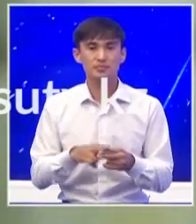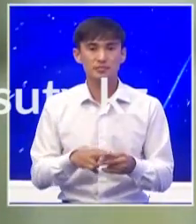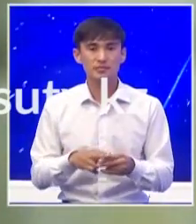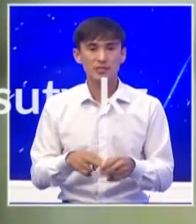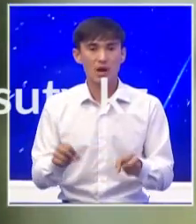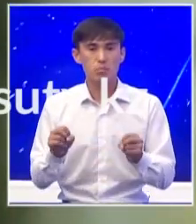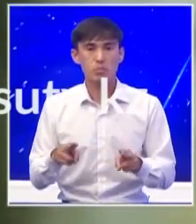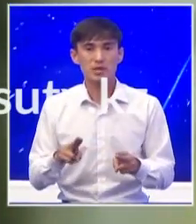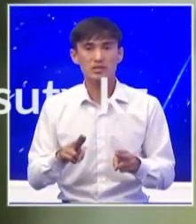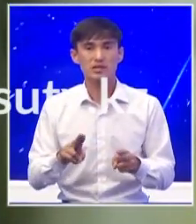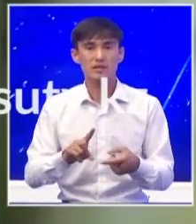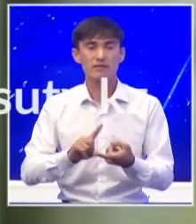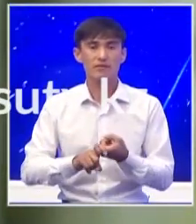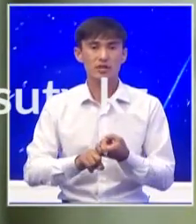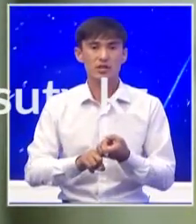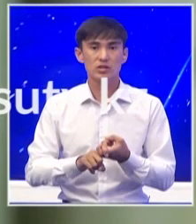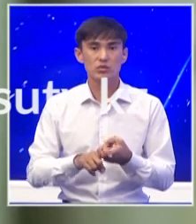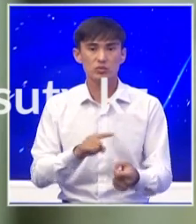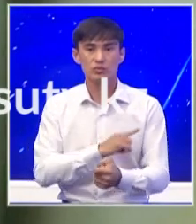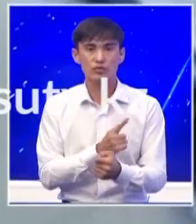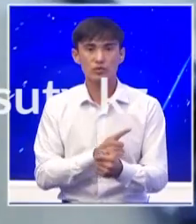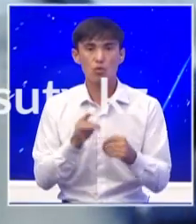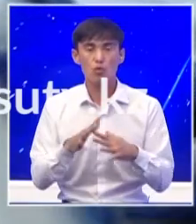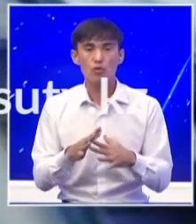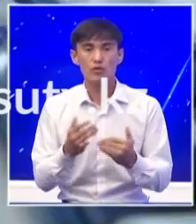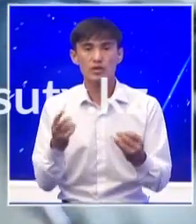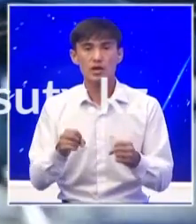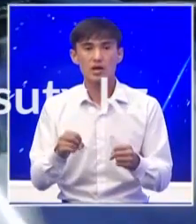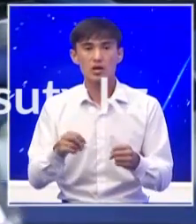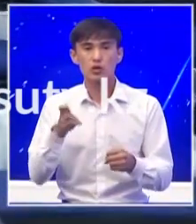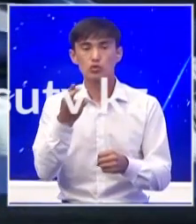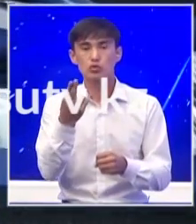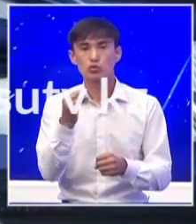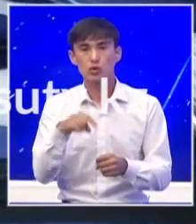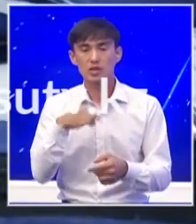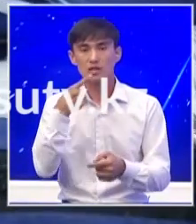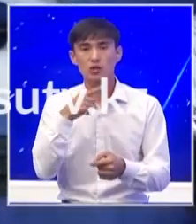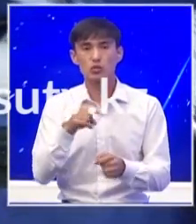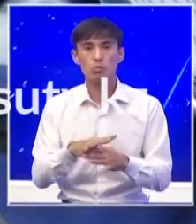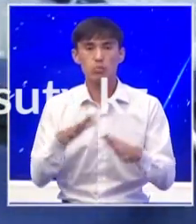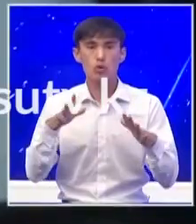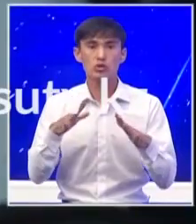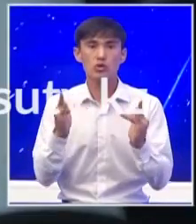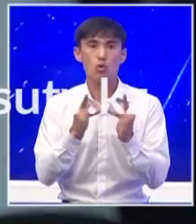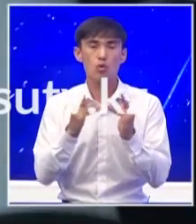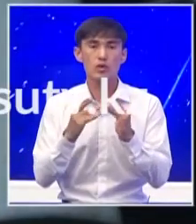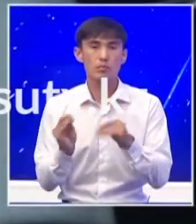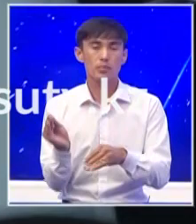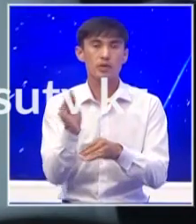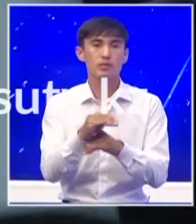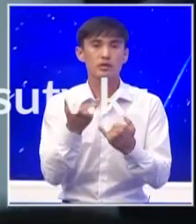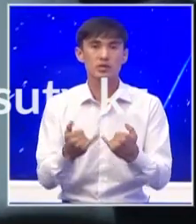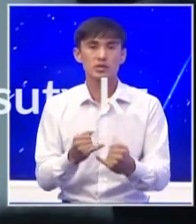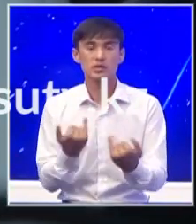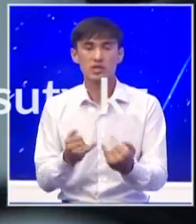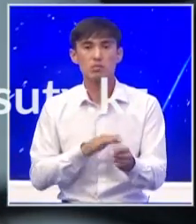потому Алексей Цой принял решение увеличить количество коек в стране в 1,5 раза. На сегодня инфекционный коечный фонд